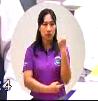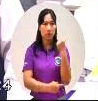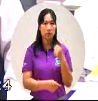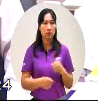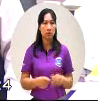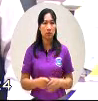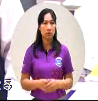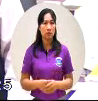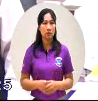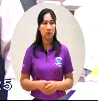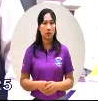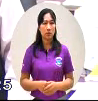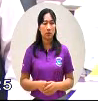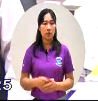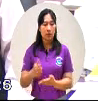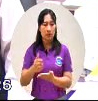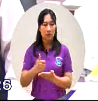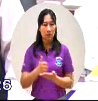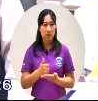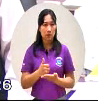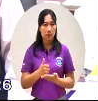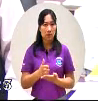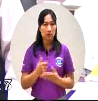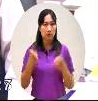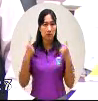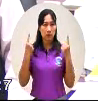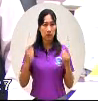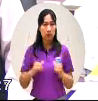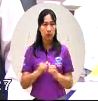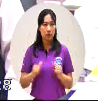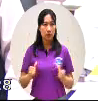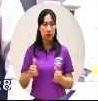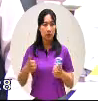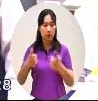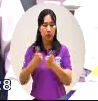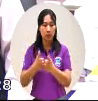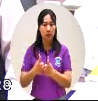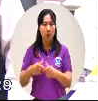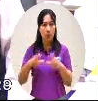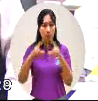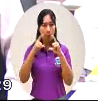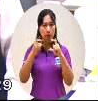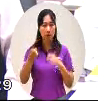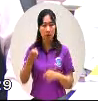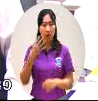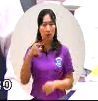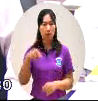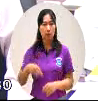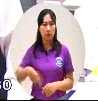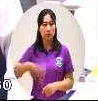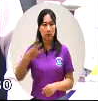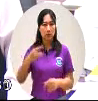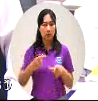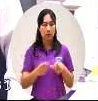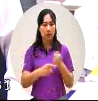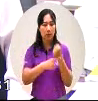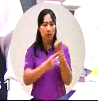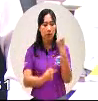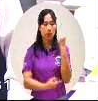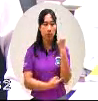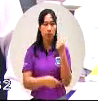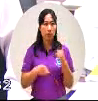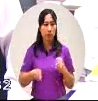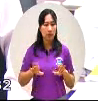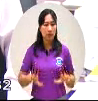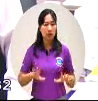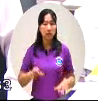我想请严明会这个答复一下，这300公尺目前你用什么经